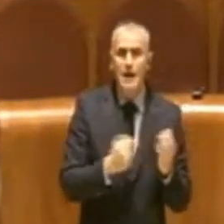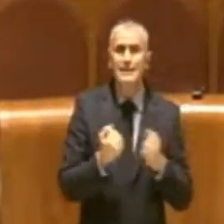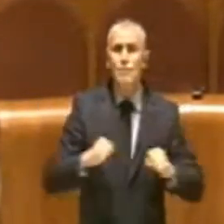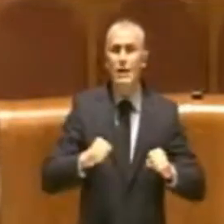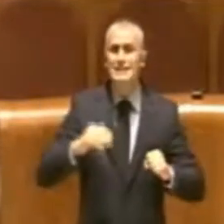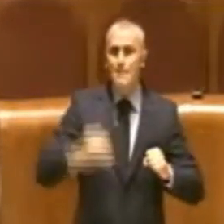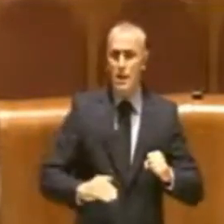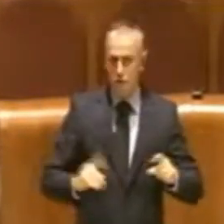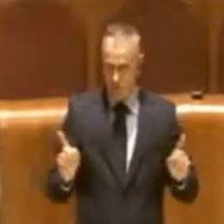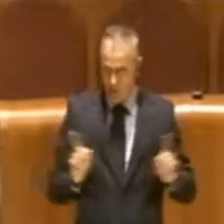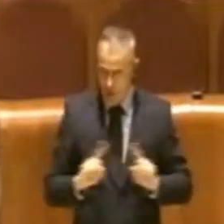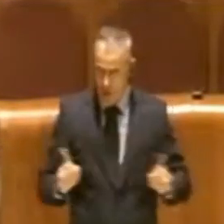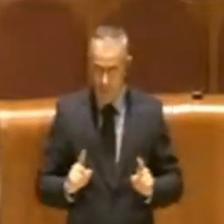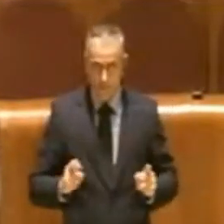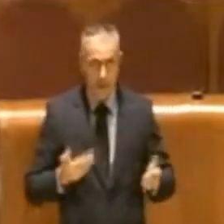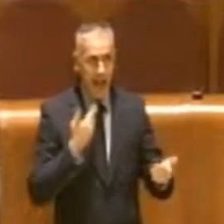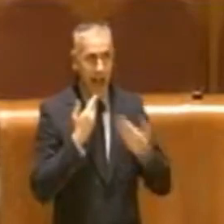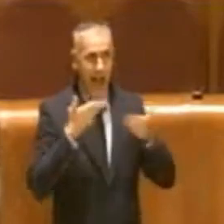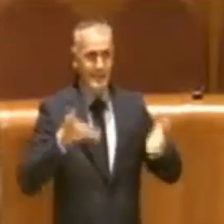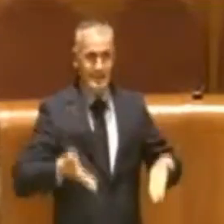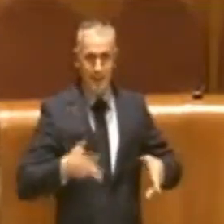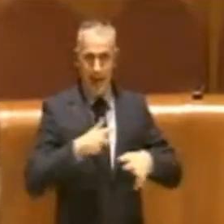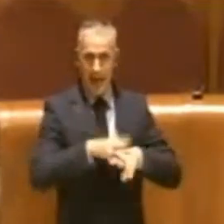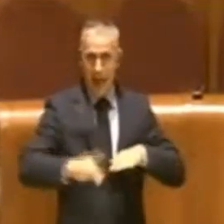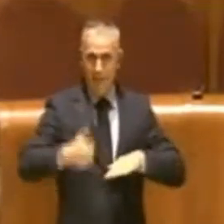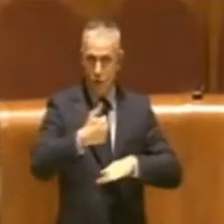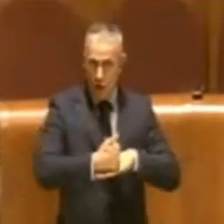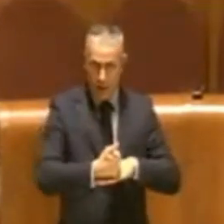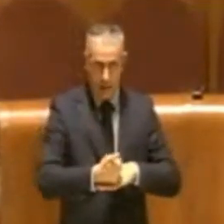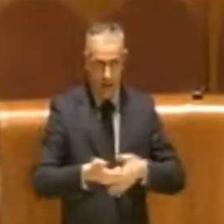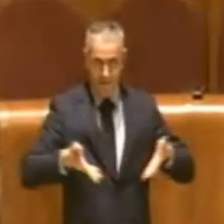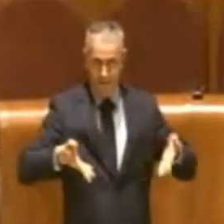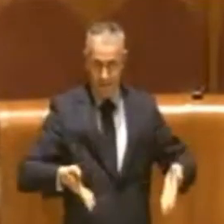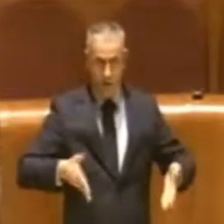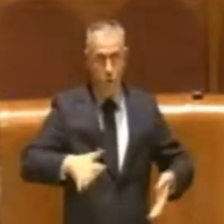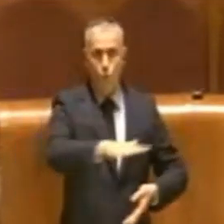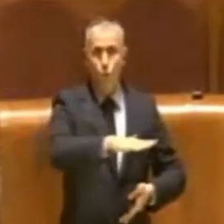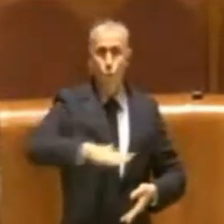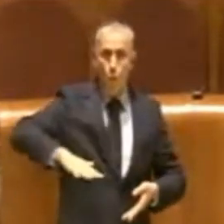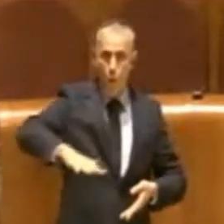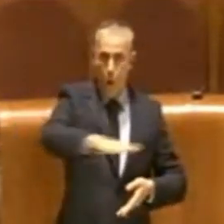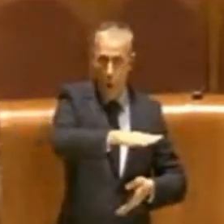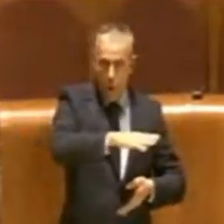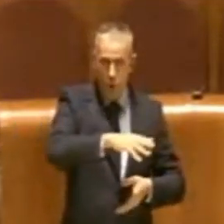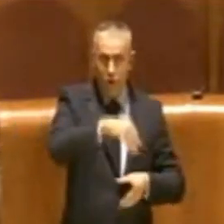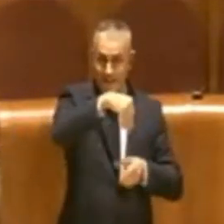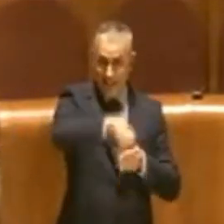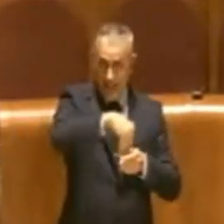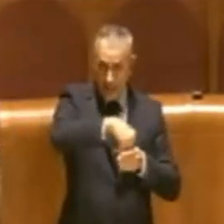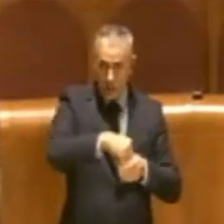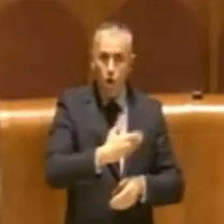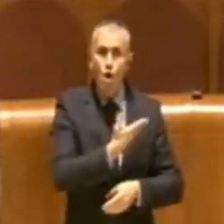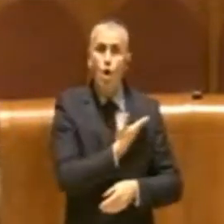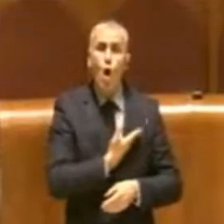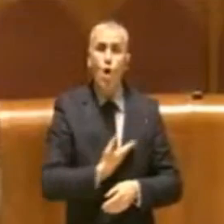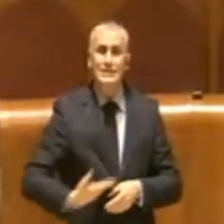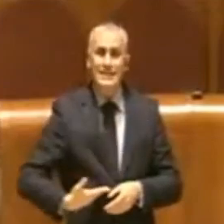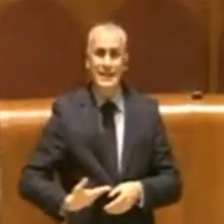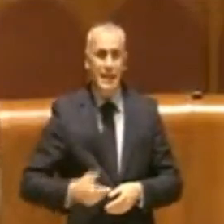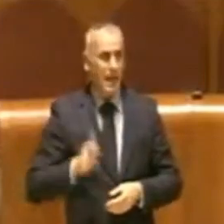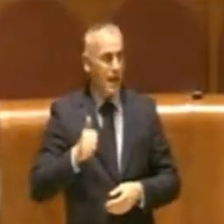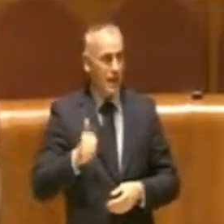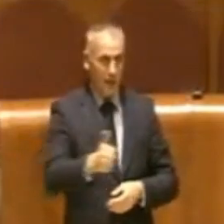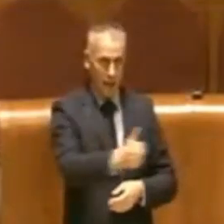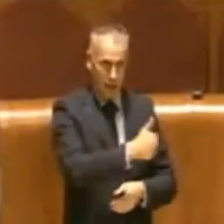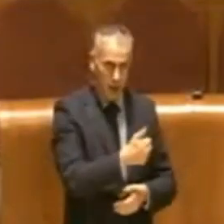di vista. L'Assemblea Capitolina, come sappiamo, è un luogo, insomma, all'interno del quale i consiglieri capitolini hanno proprio il